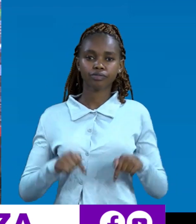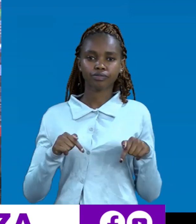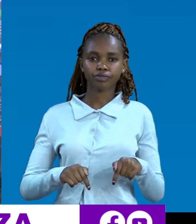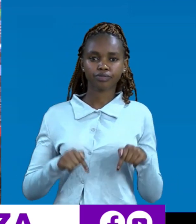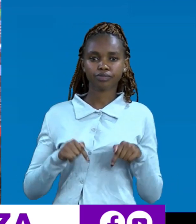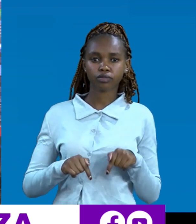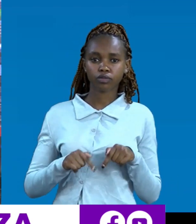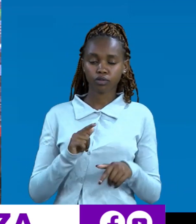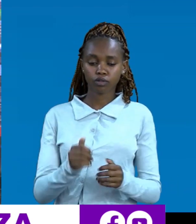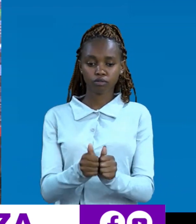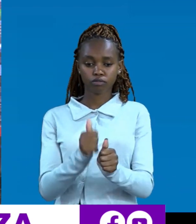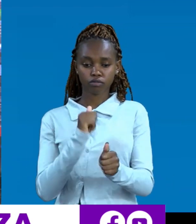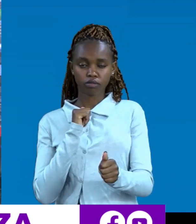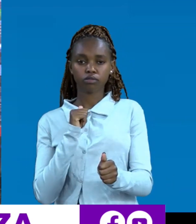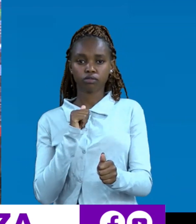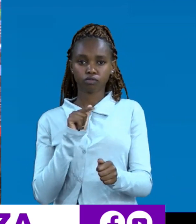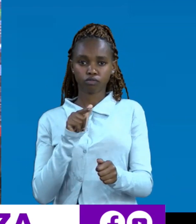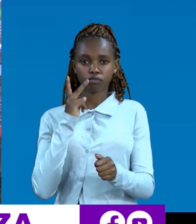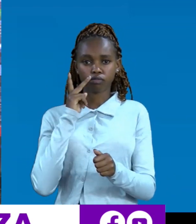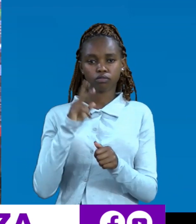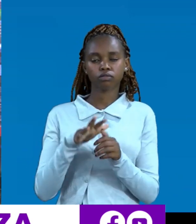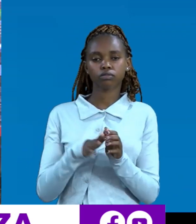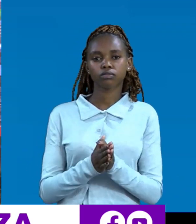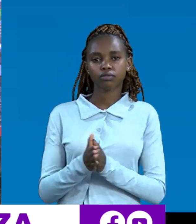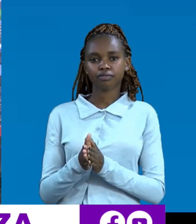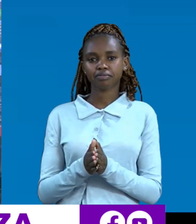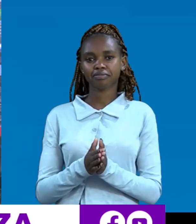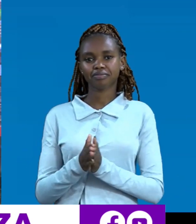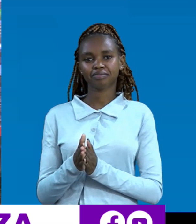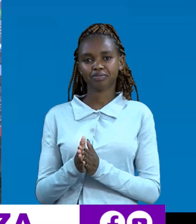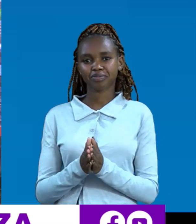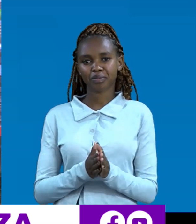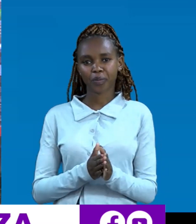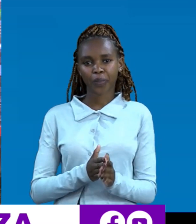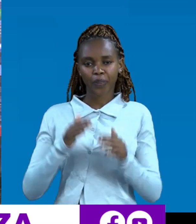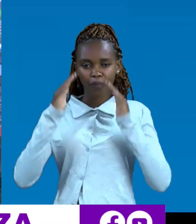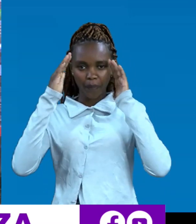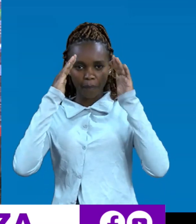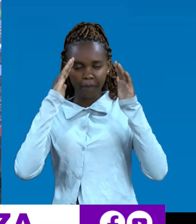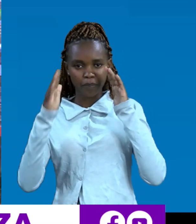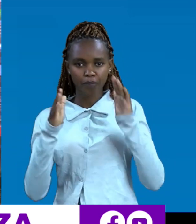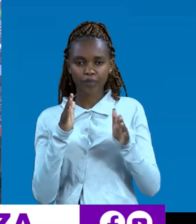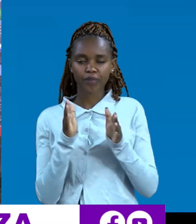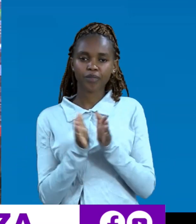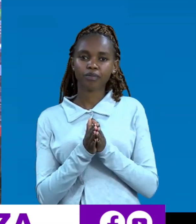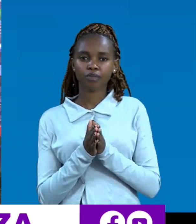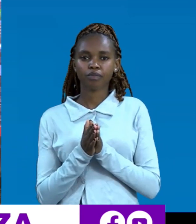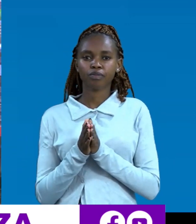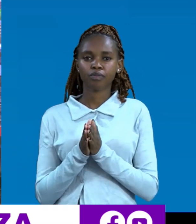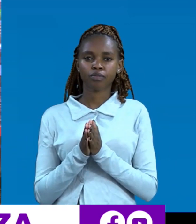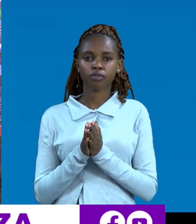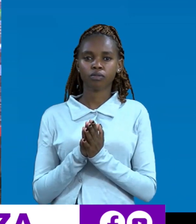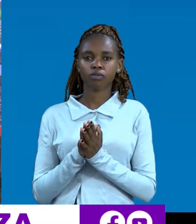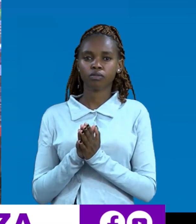ukikosa hii matatu haita kubaba, kuna mudi yangu nigeba na matatu pale. Ah, usikose kuwasalimia, so lazima kufika nyumbani. Yeah, na hapo